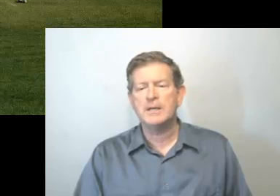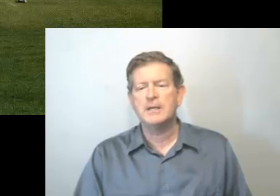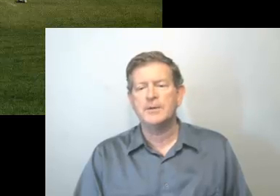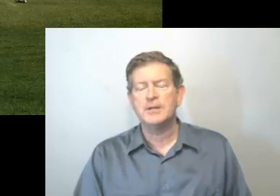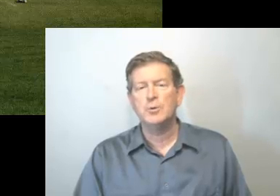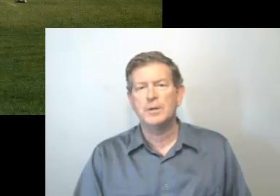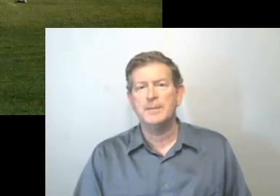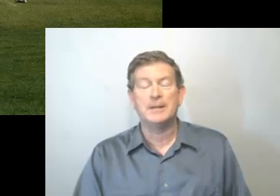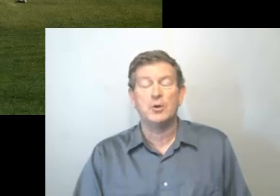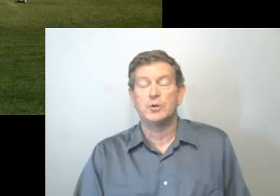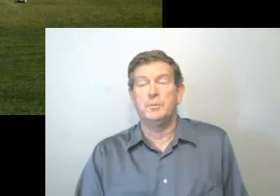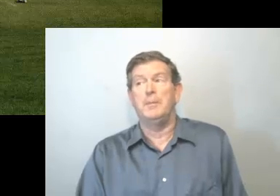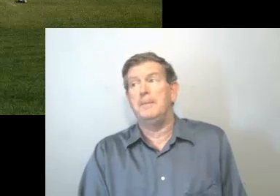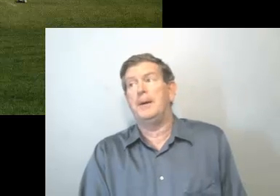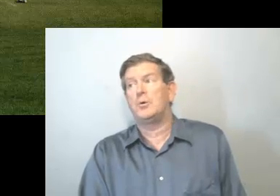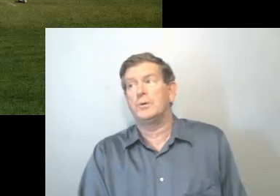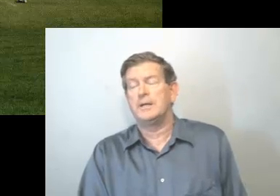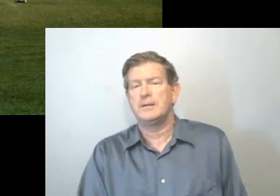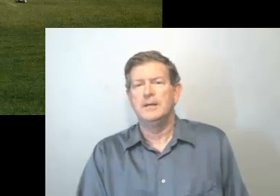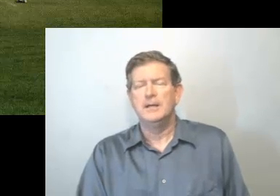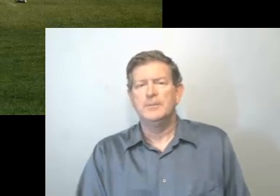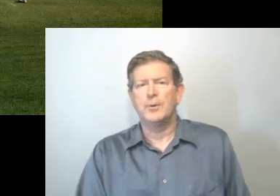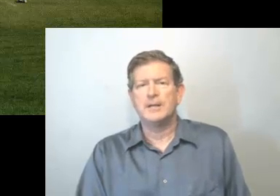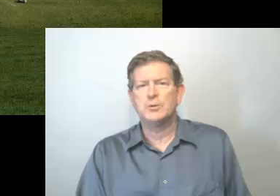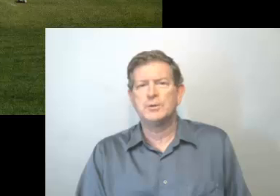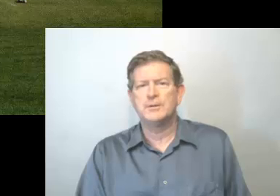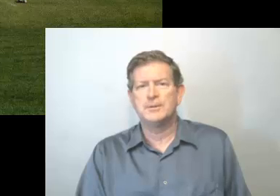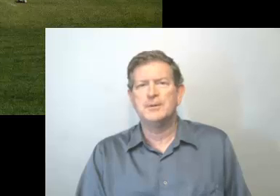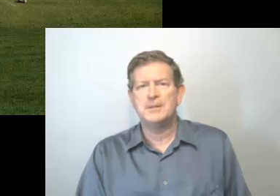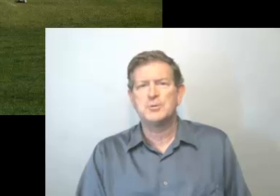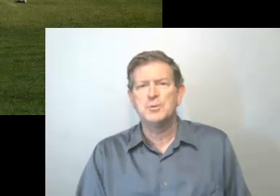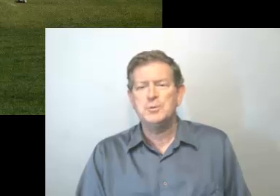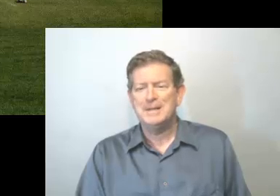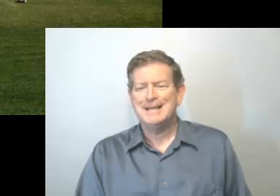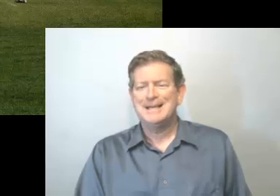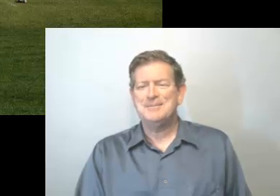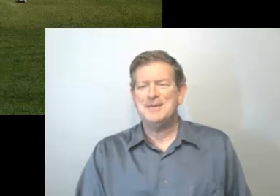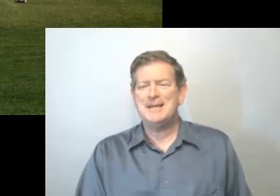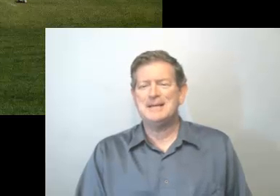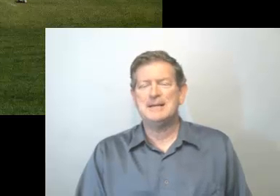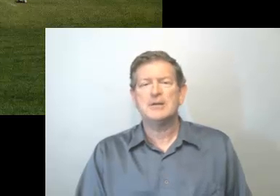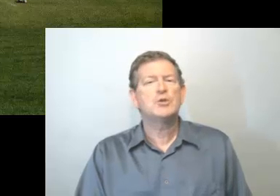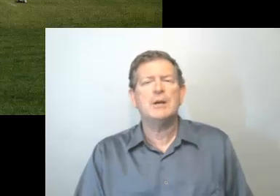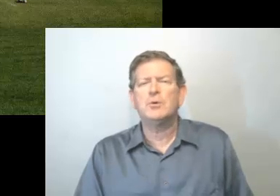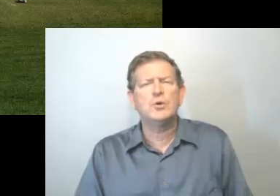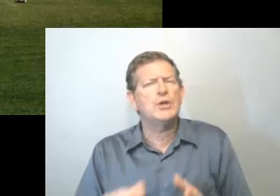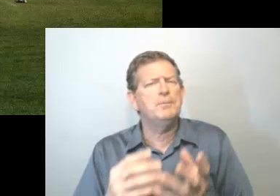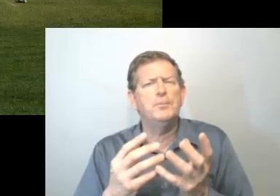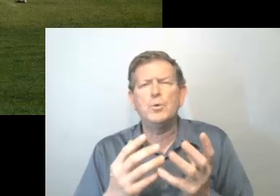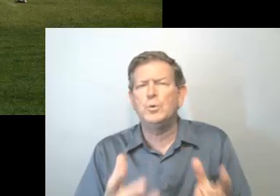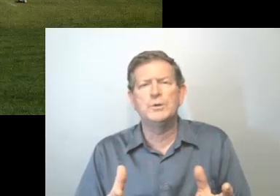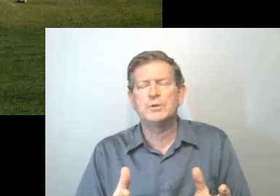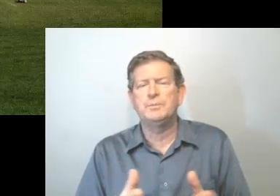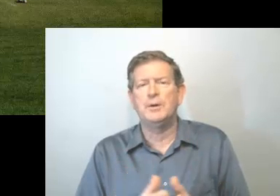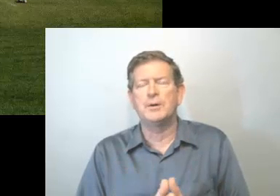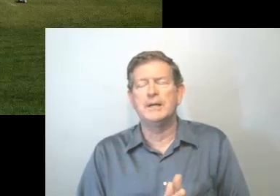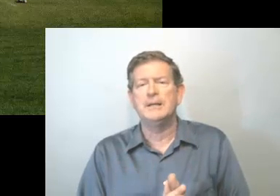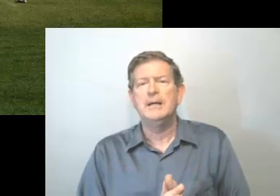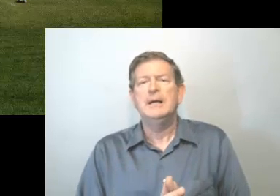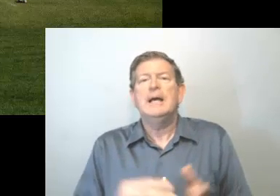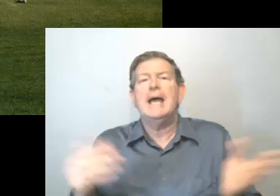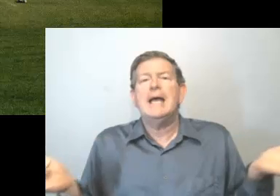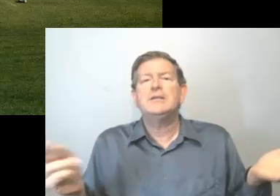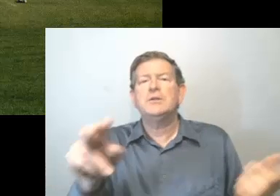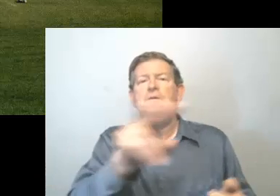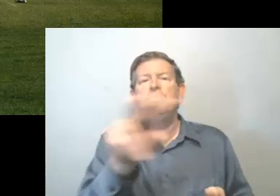C'est moi qui commence à courir. Maintenant, je ne peux même pas courir pour raison de mes genoux. Mais j'aime beaucoup le sport,